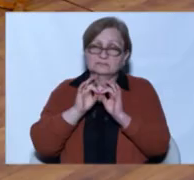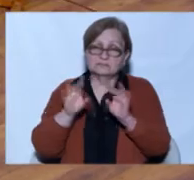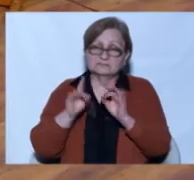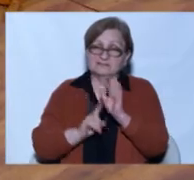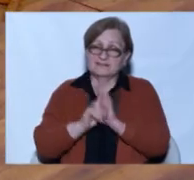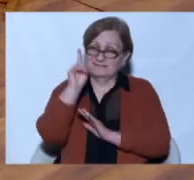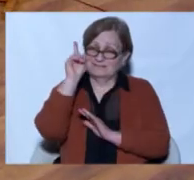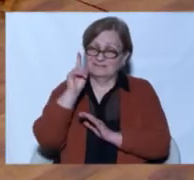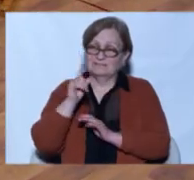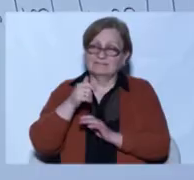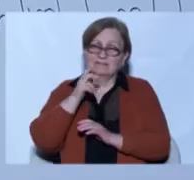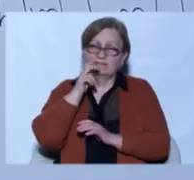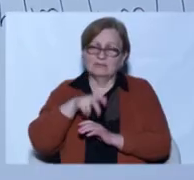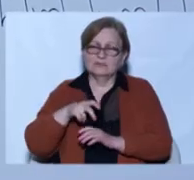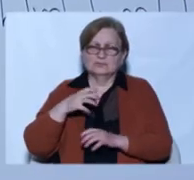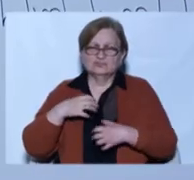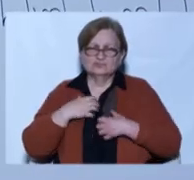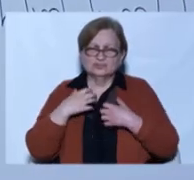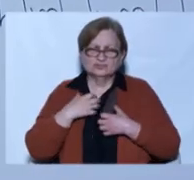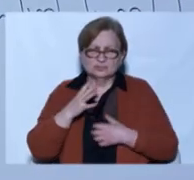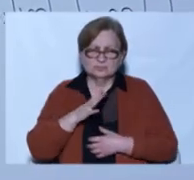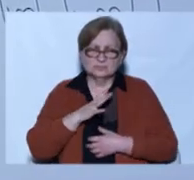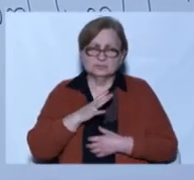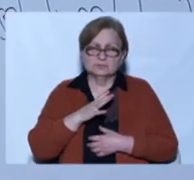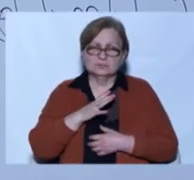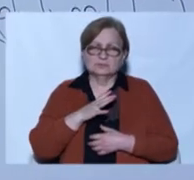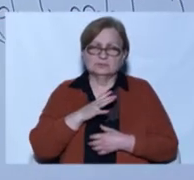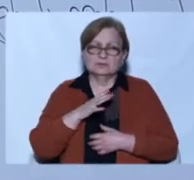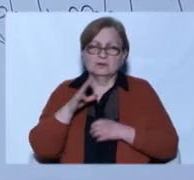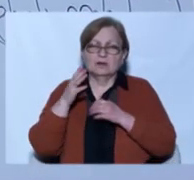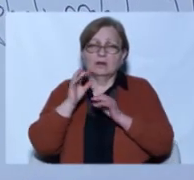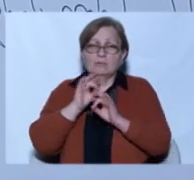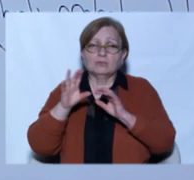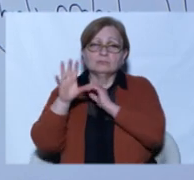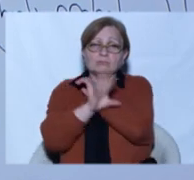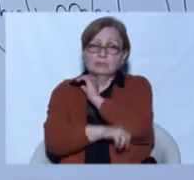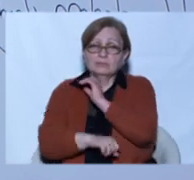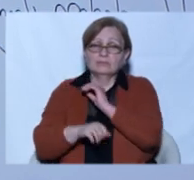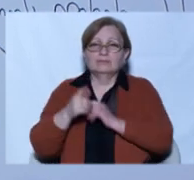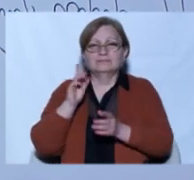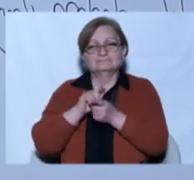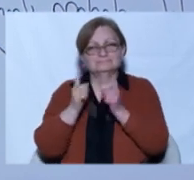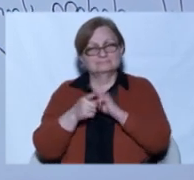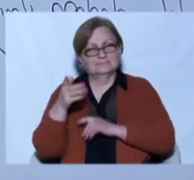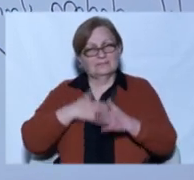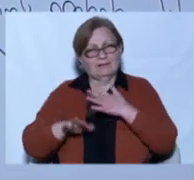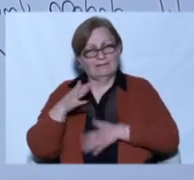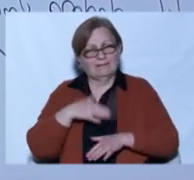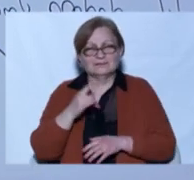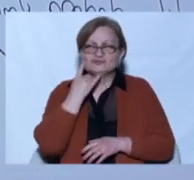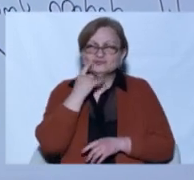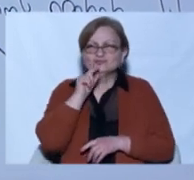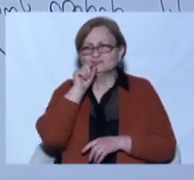დასაწყისში მოწყენილი, შეშფოთებული და შეშინებულია. მოთხრობის ბოლო ეპიზოდში კი გახარებული და ბედნიერი,